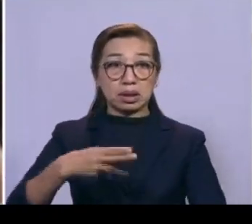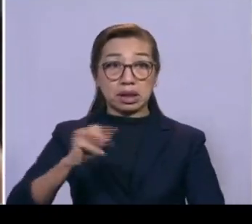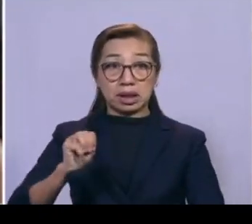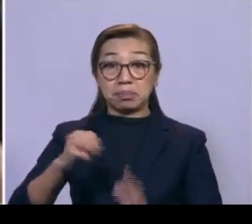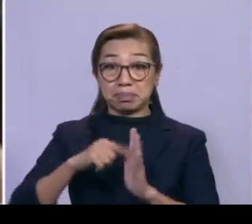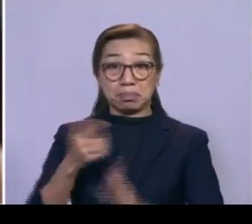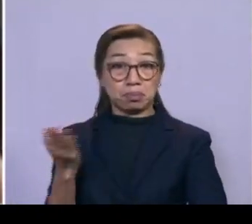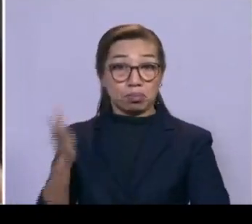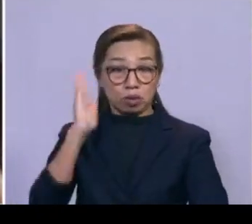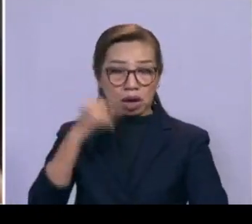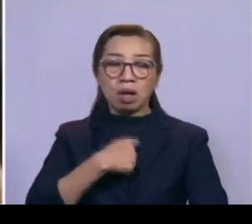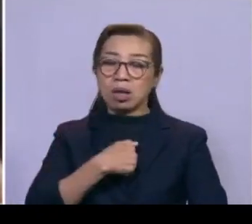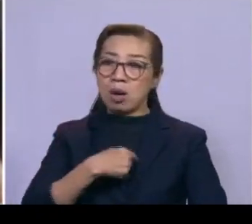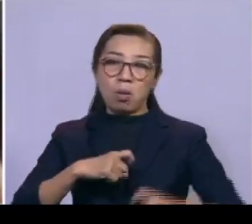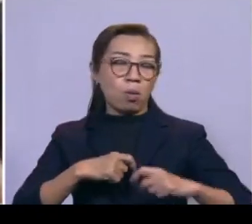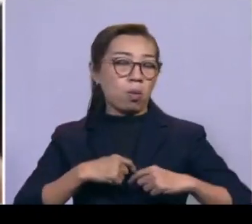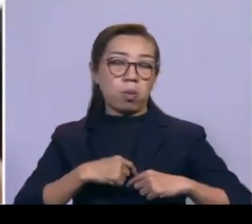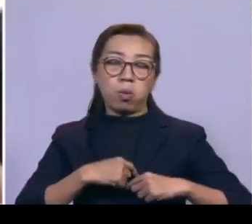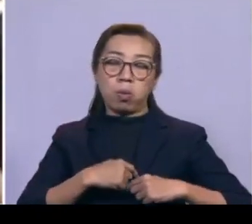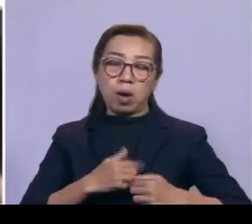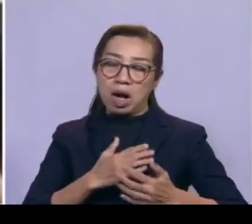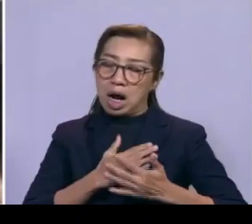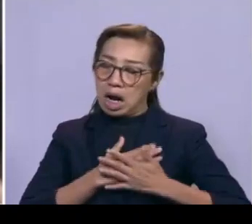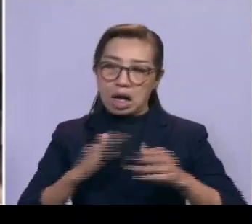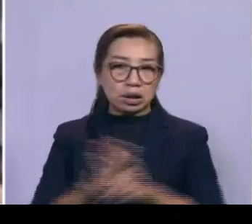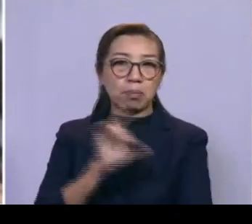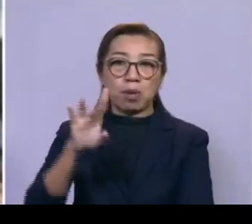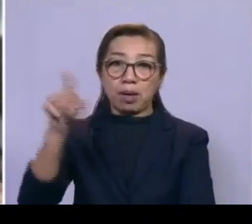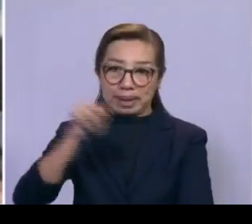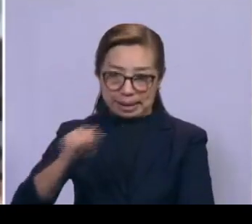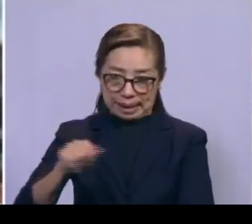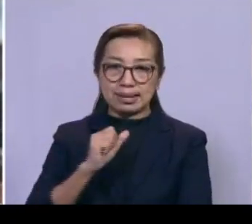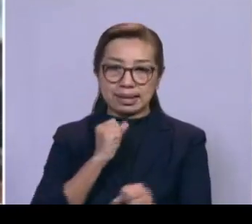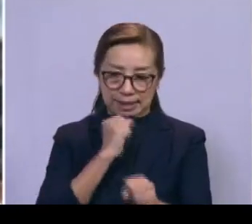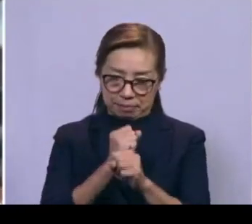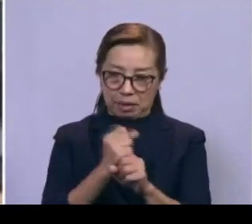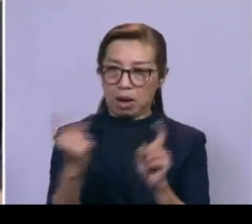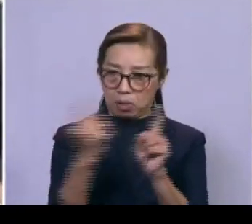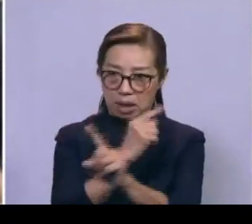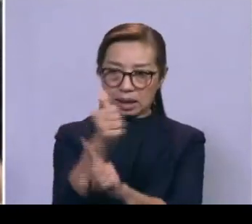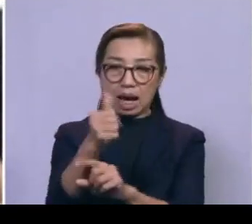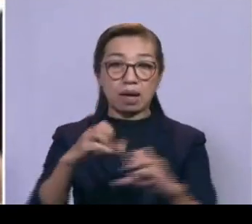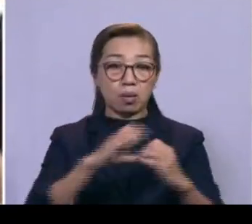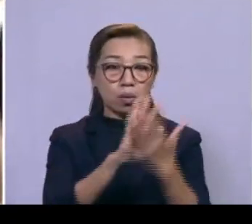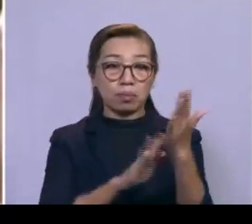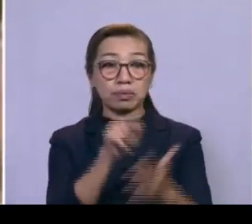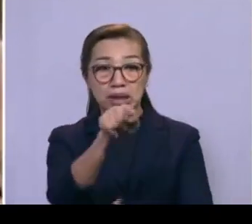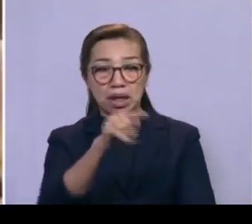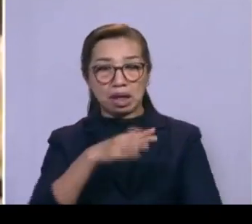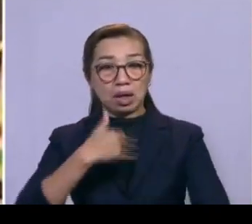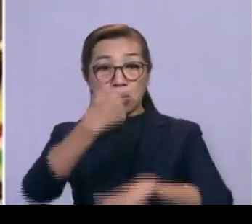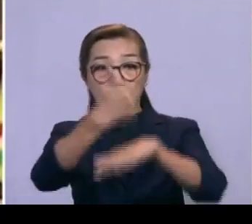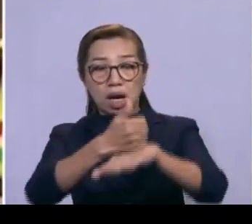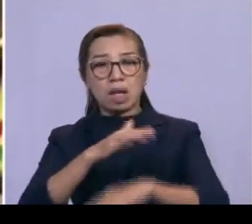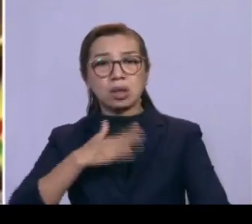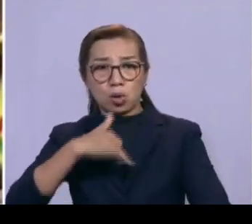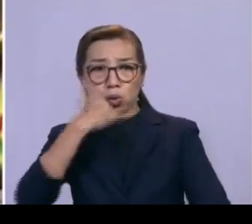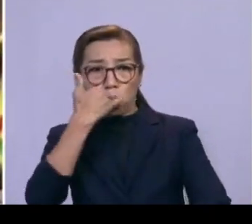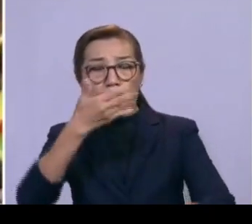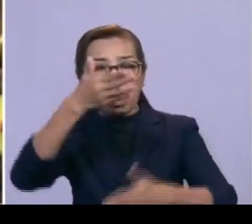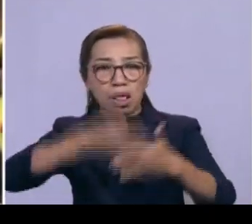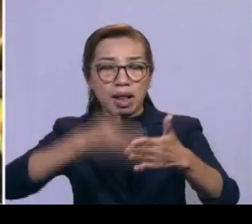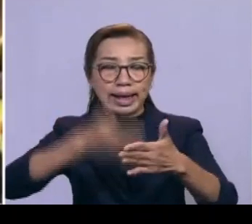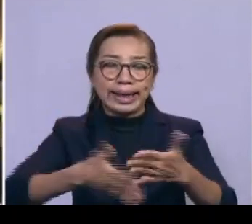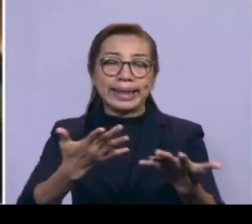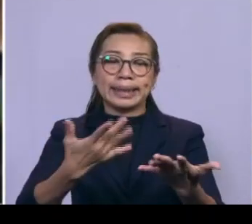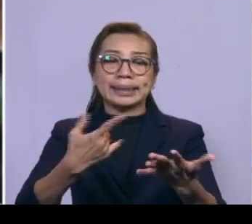ยก็เอาใจให้ 100% เอาตัวเข้าแลกส่วนกับทางพรรคภูมิใจไทยพยายามโทรหาคุณอนุทินแล้วแต่ไม่รับสายก็เลยยังไม่มีโอก